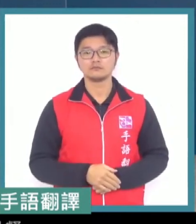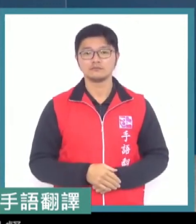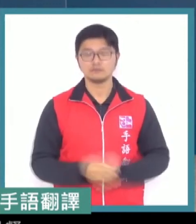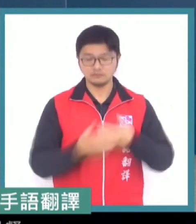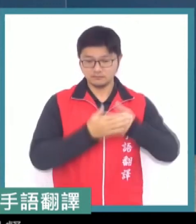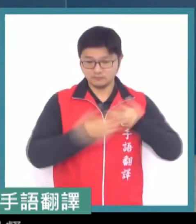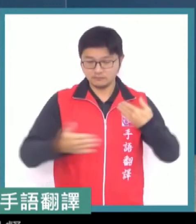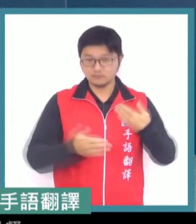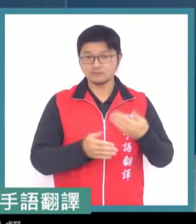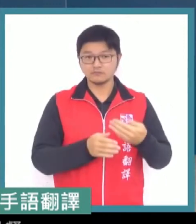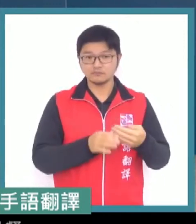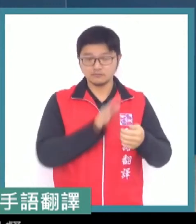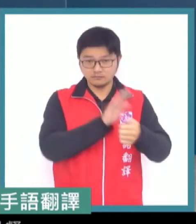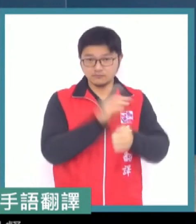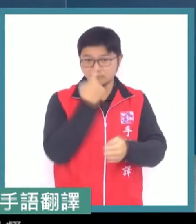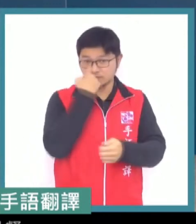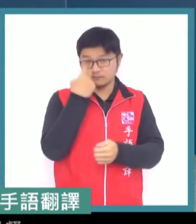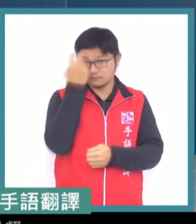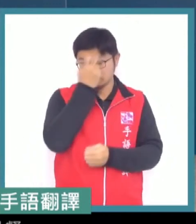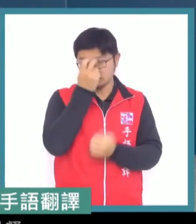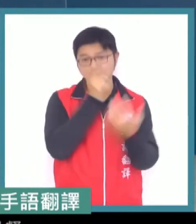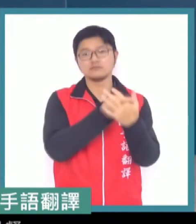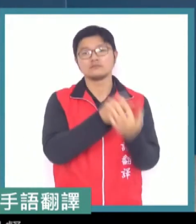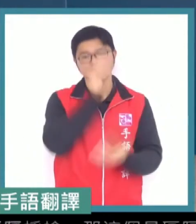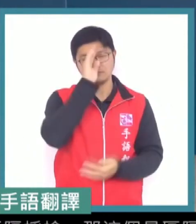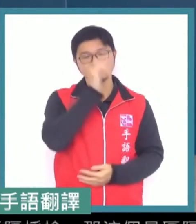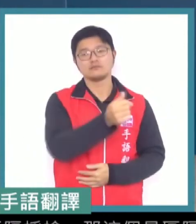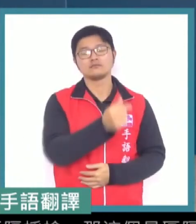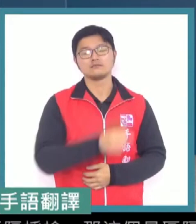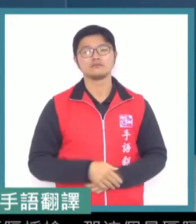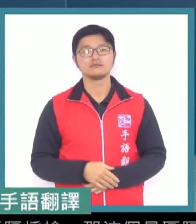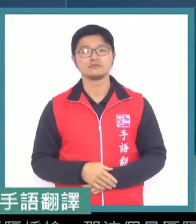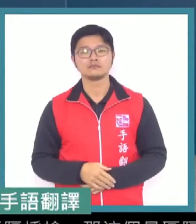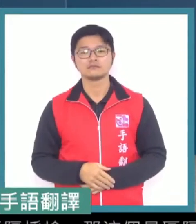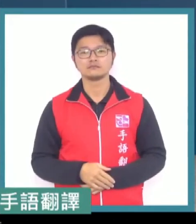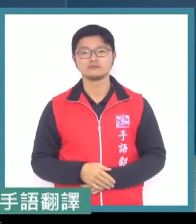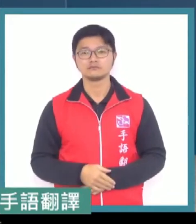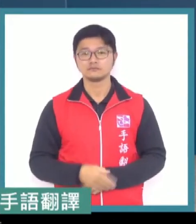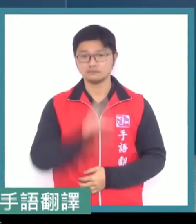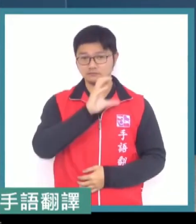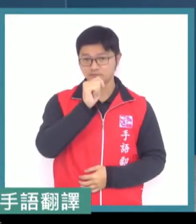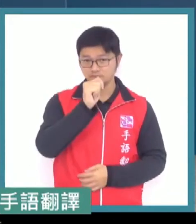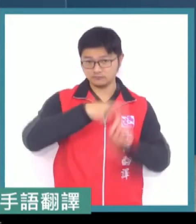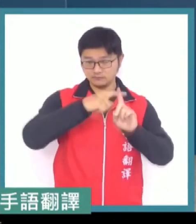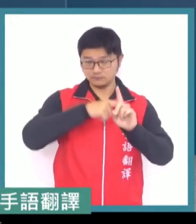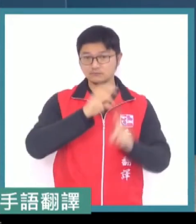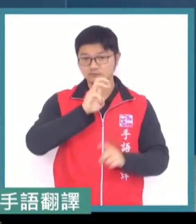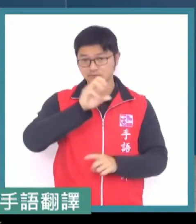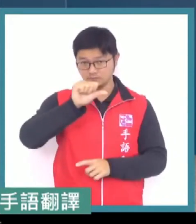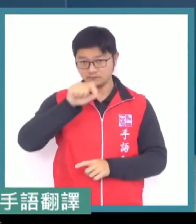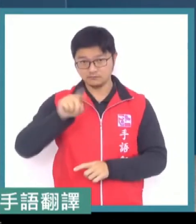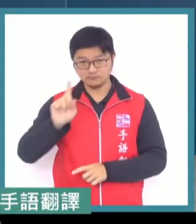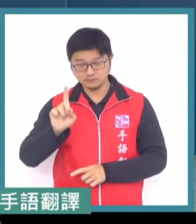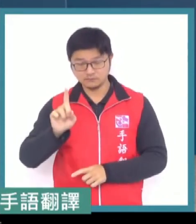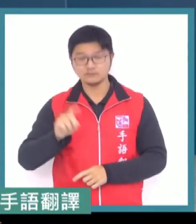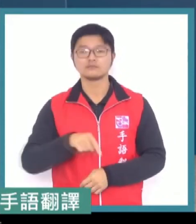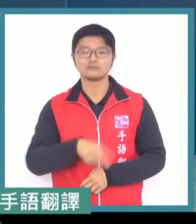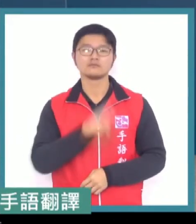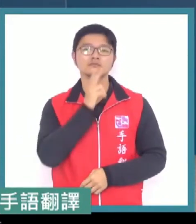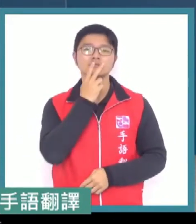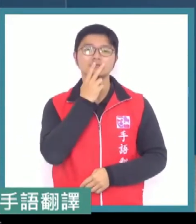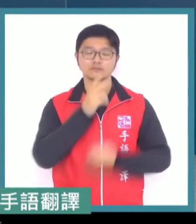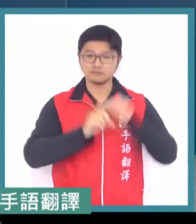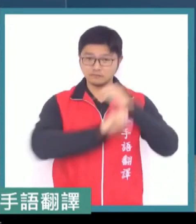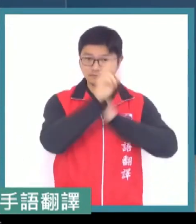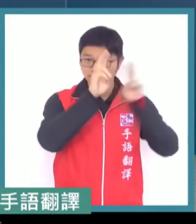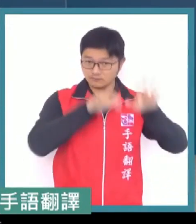那这个是居隔期满裁减，那么CT 值是 35.1， 这是亚旭相关的一